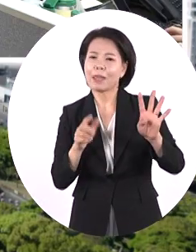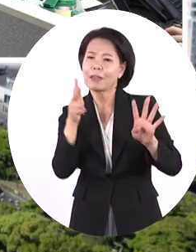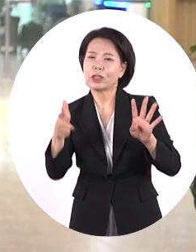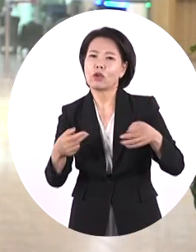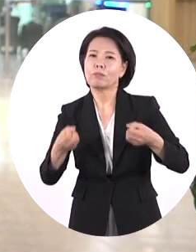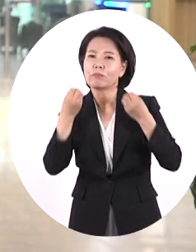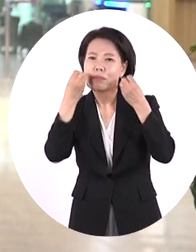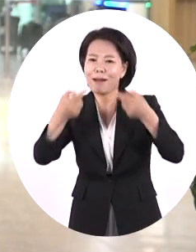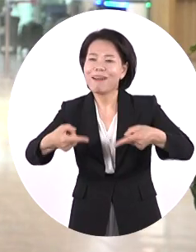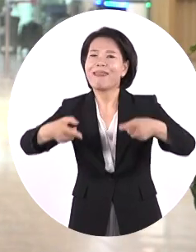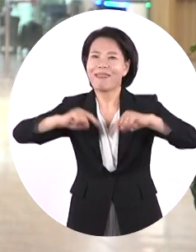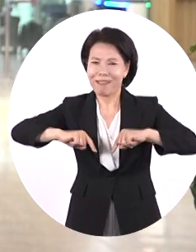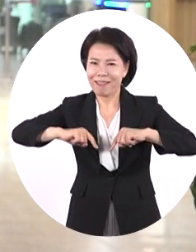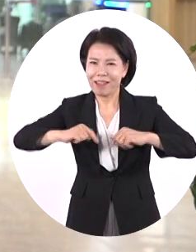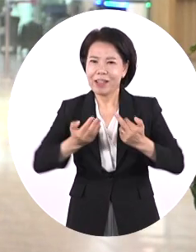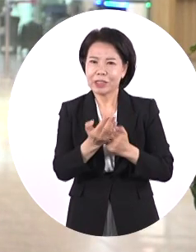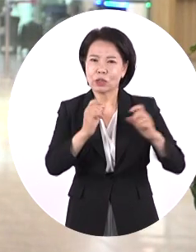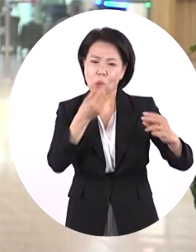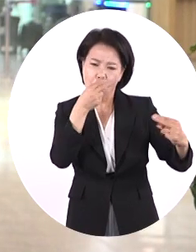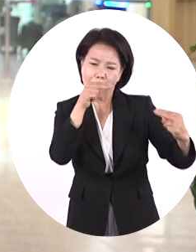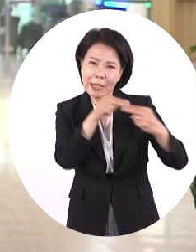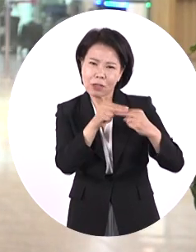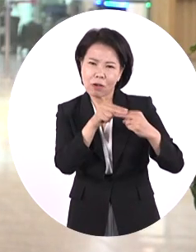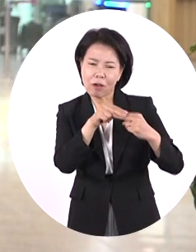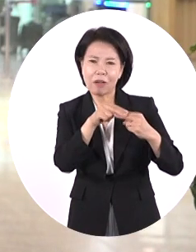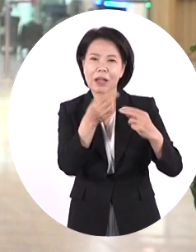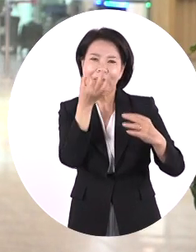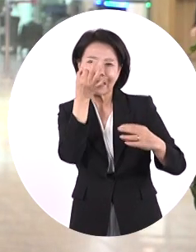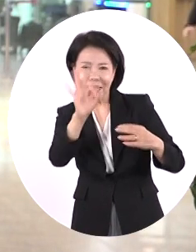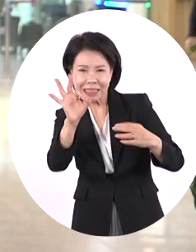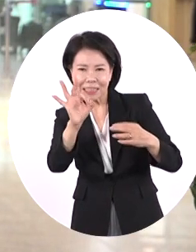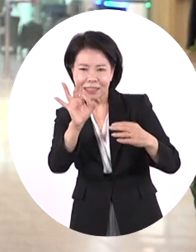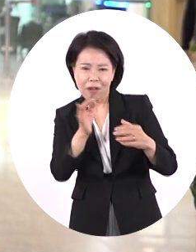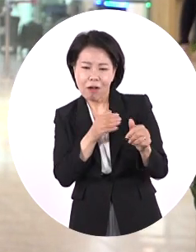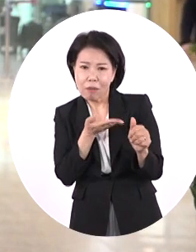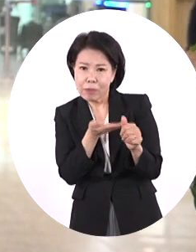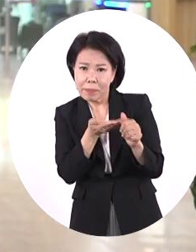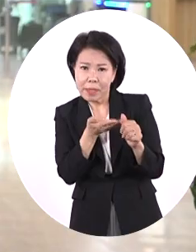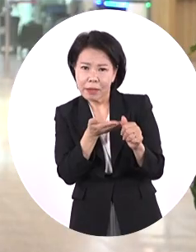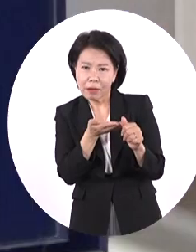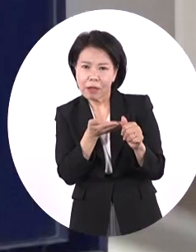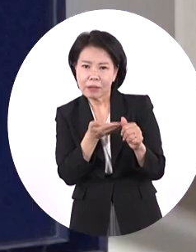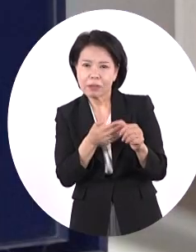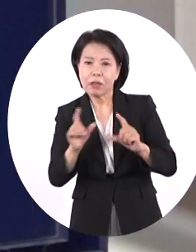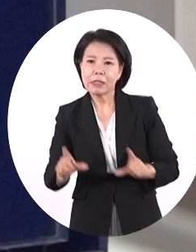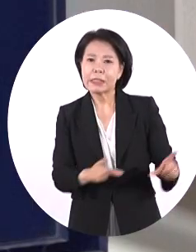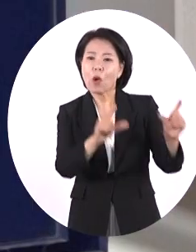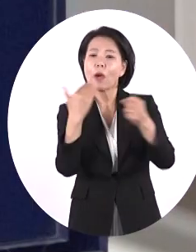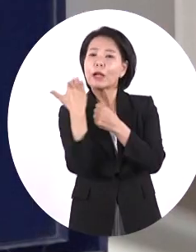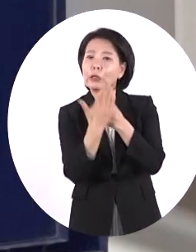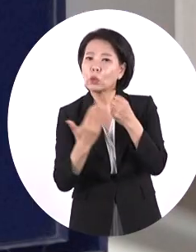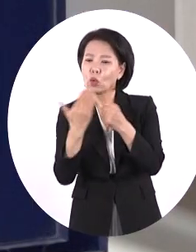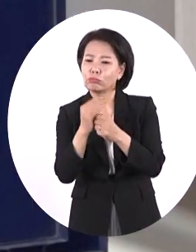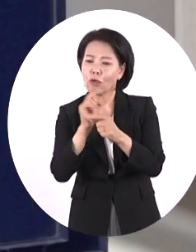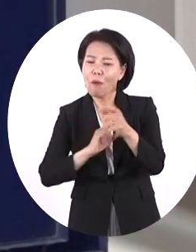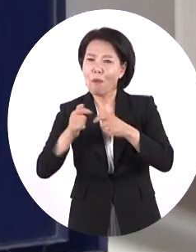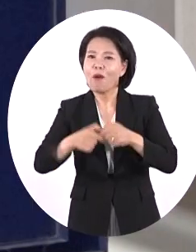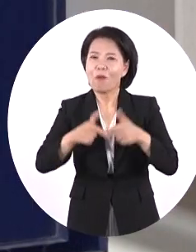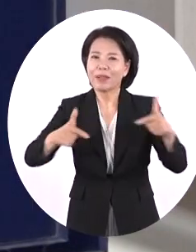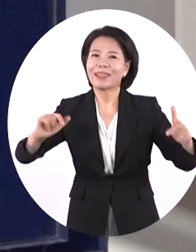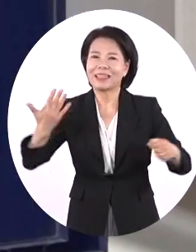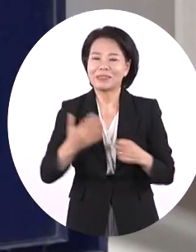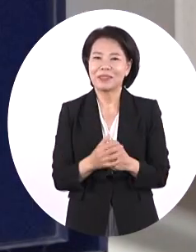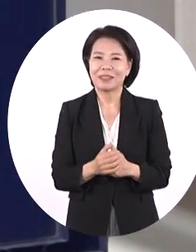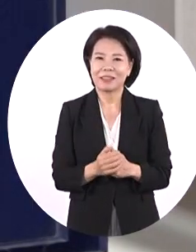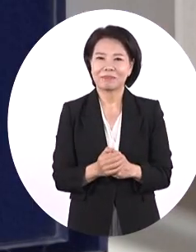참여했습니다. 이로써 도내 가족 친화 인증 기업 직원들에게 제공되는 실질적인 생활 혜택이 더욱